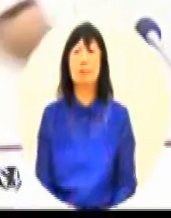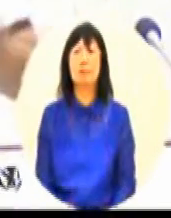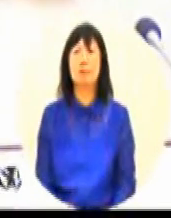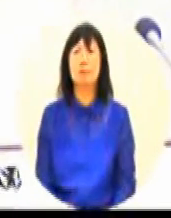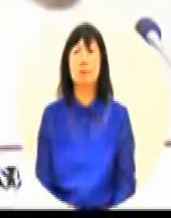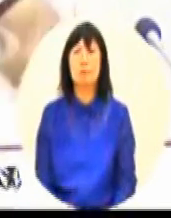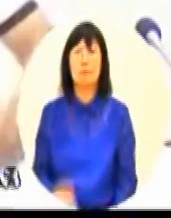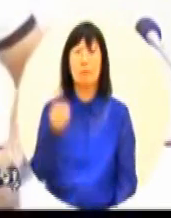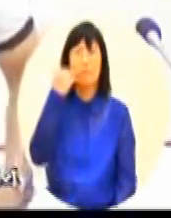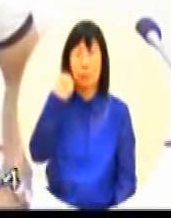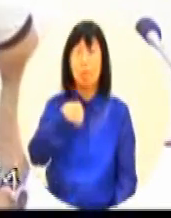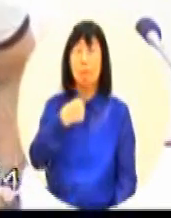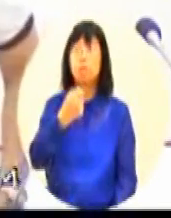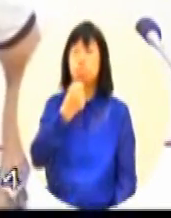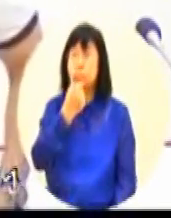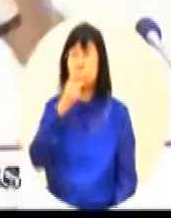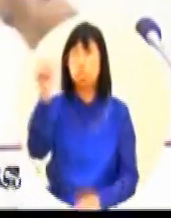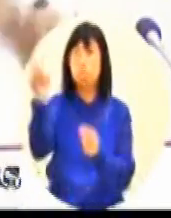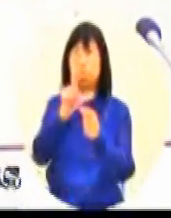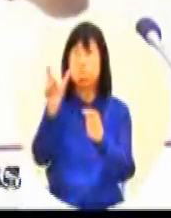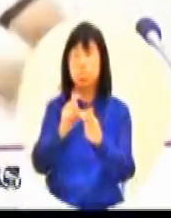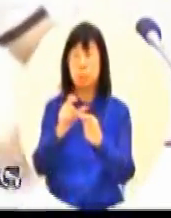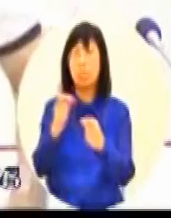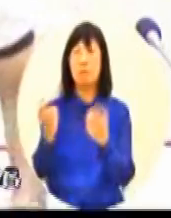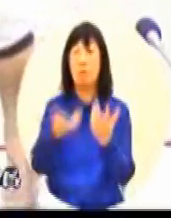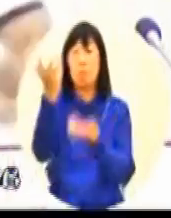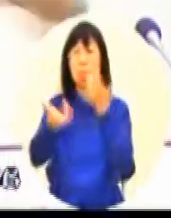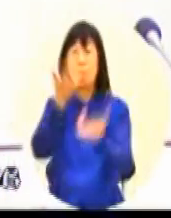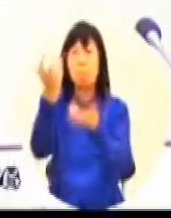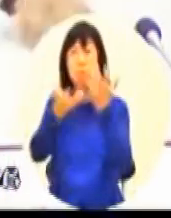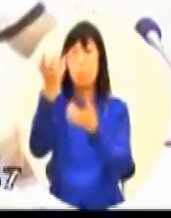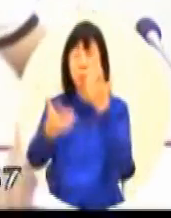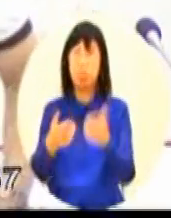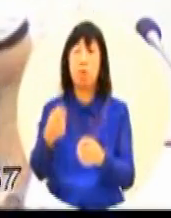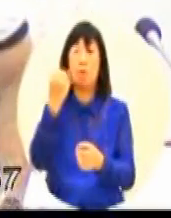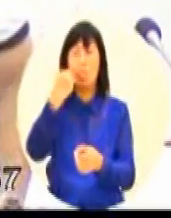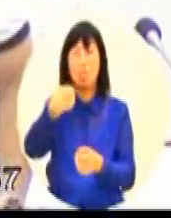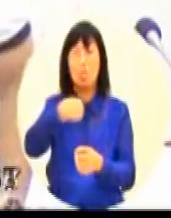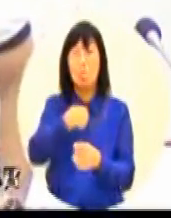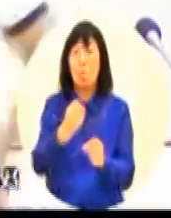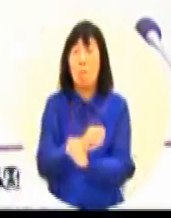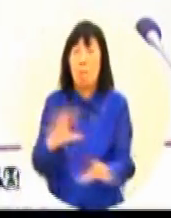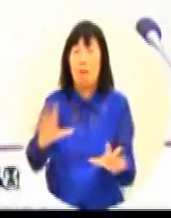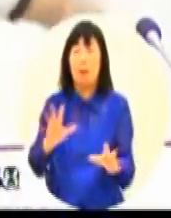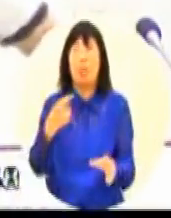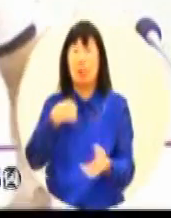人消防队讲，我干嘛去救火？大水去有水，